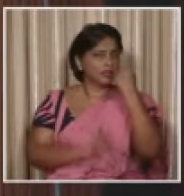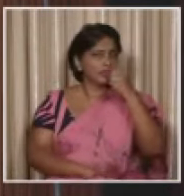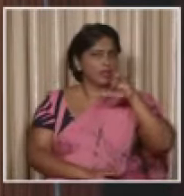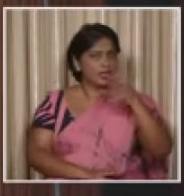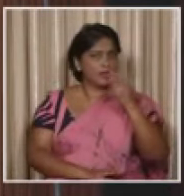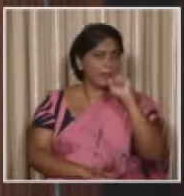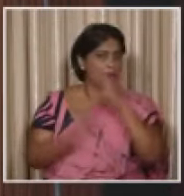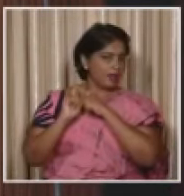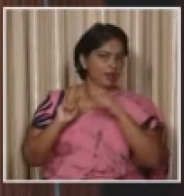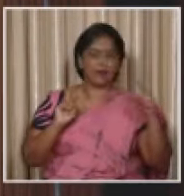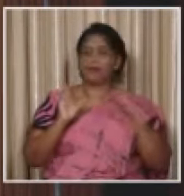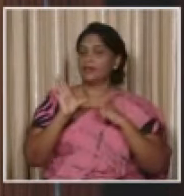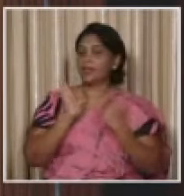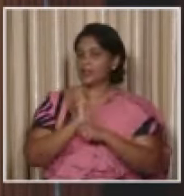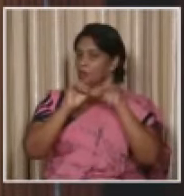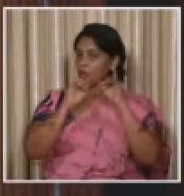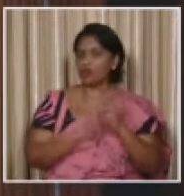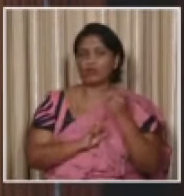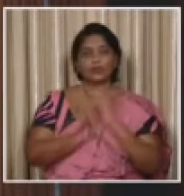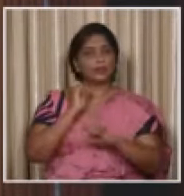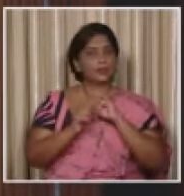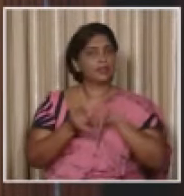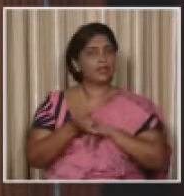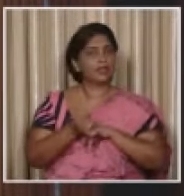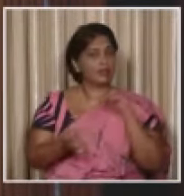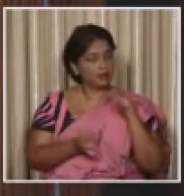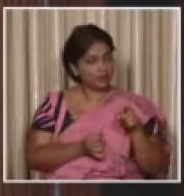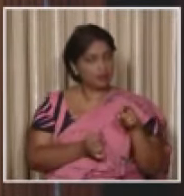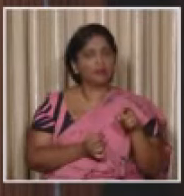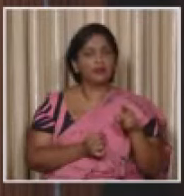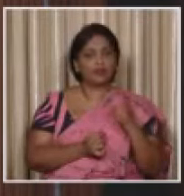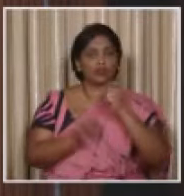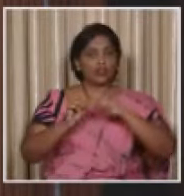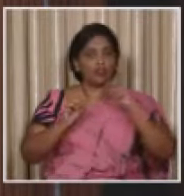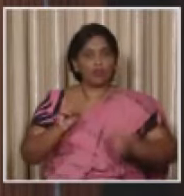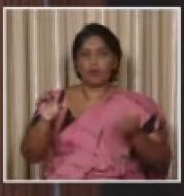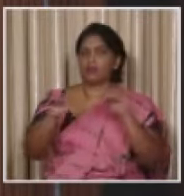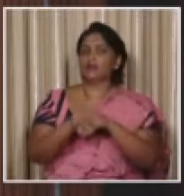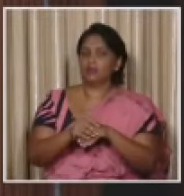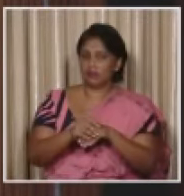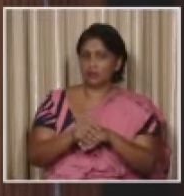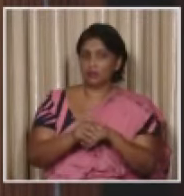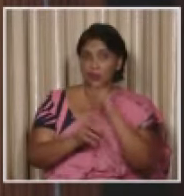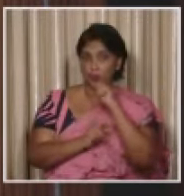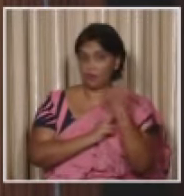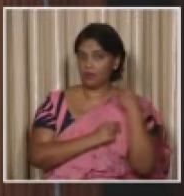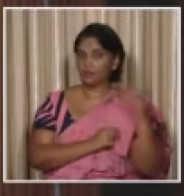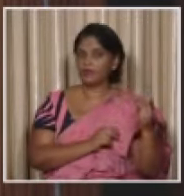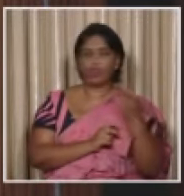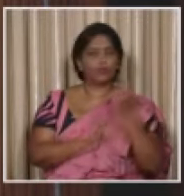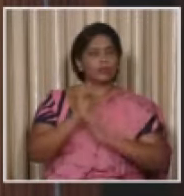1950 දන් තිබ්බ පනත අනුව මුදල් අමාත්‍යංශයේ ලේකම්තුමත් මේ මුල්ල මණ්ඩලයේ වාඩි වෙනවා. එතුමා නිලබලෙන් එතකොට